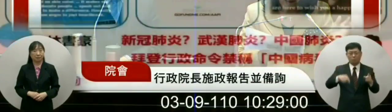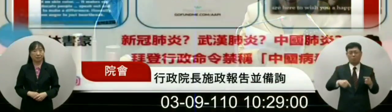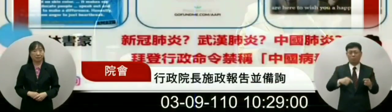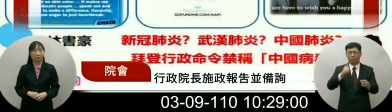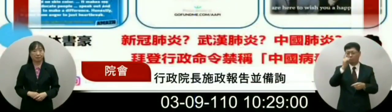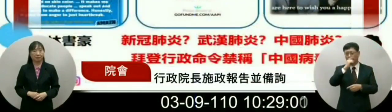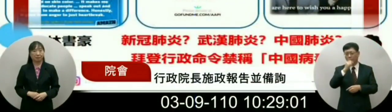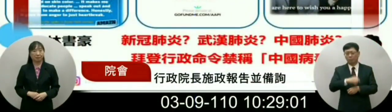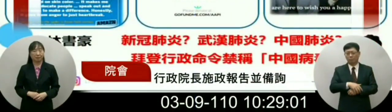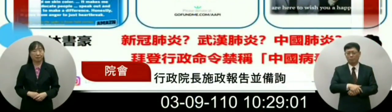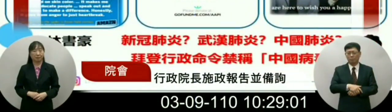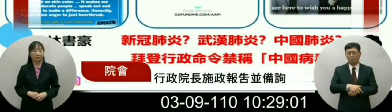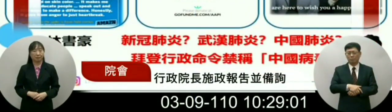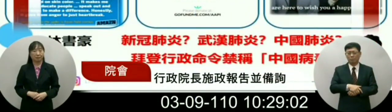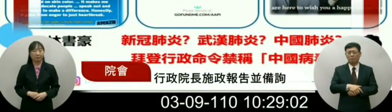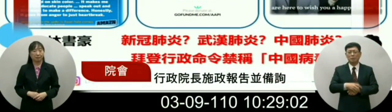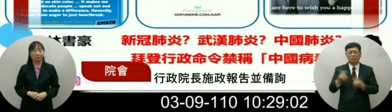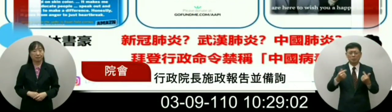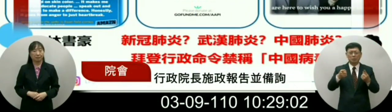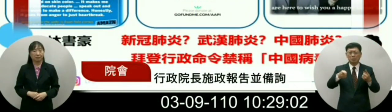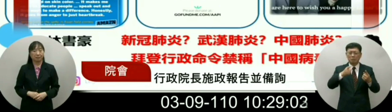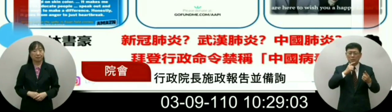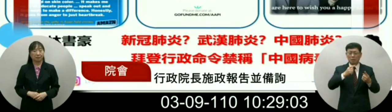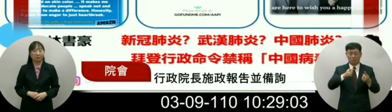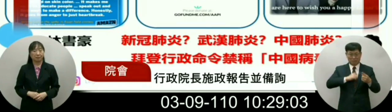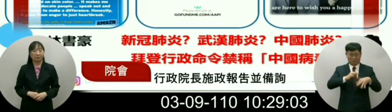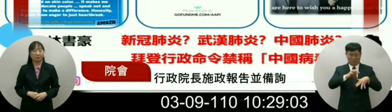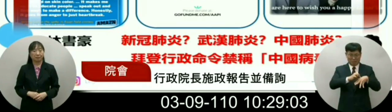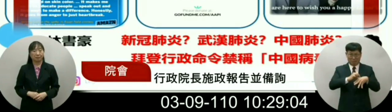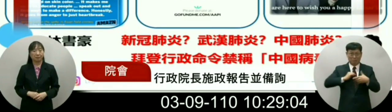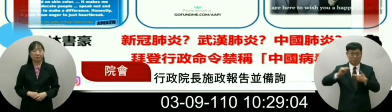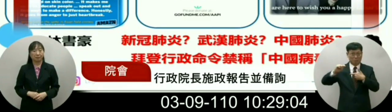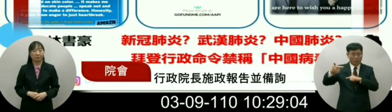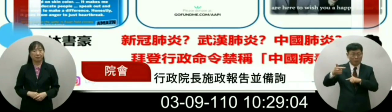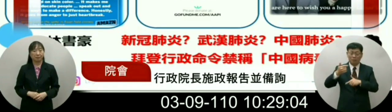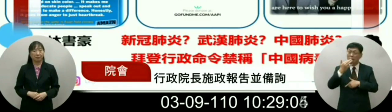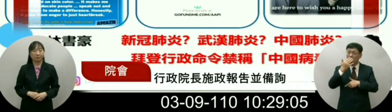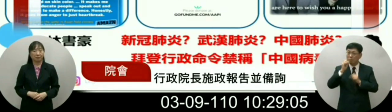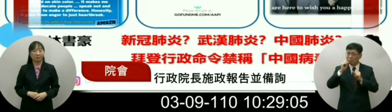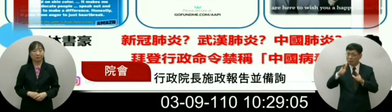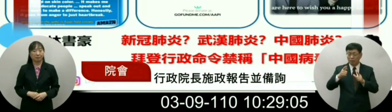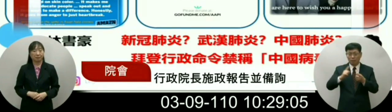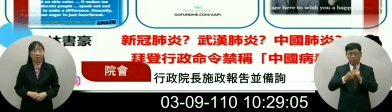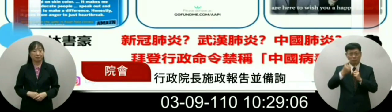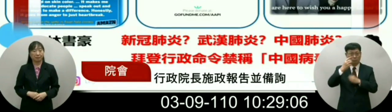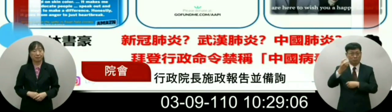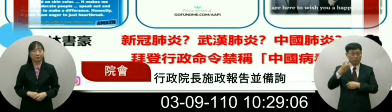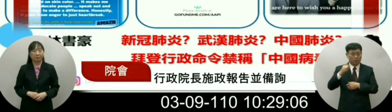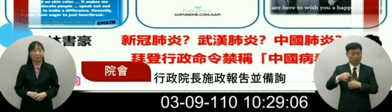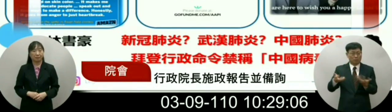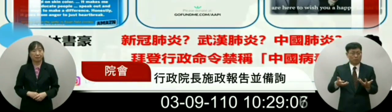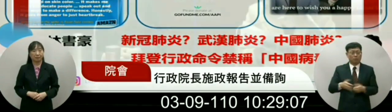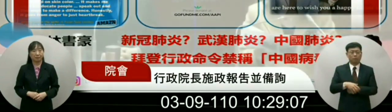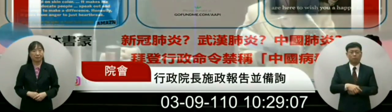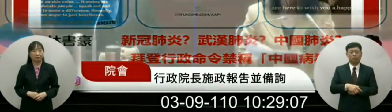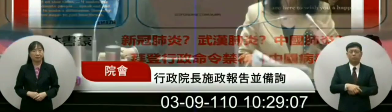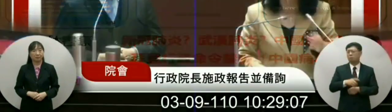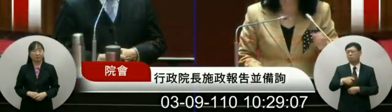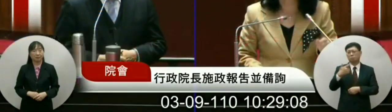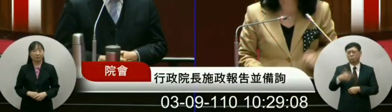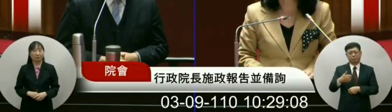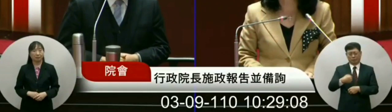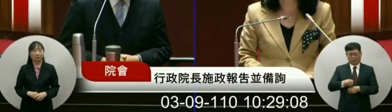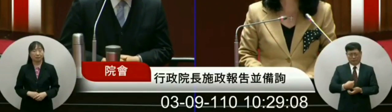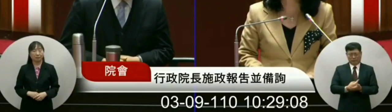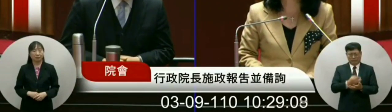许让有这个因为别人的肤色然后歧视的这样情形呢，他讲说啊，这个不是